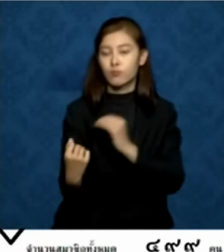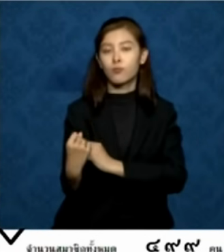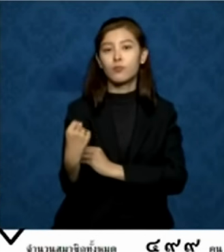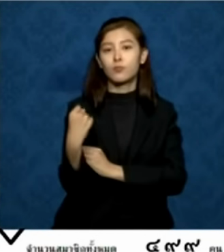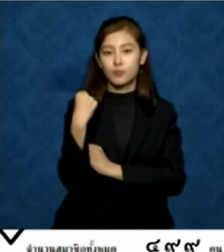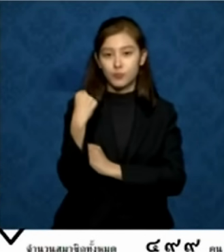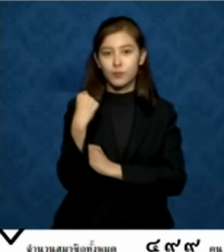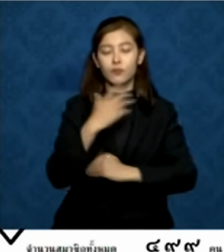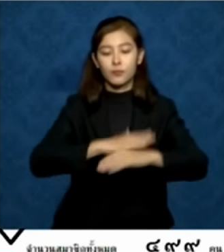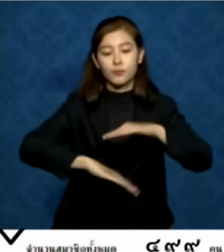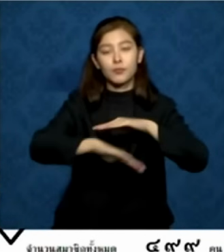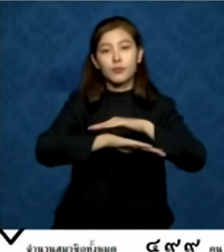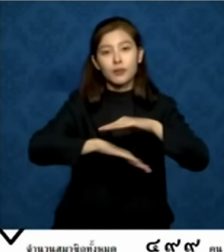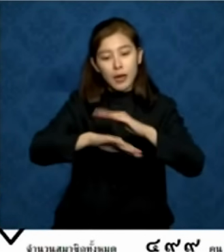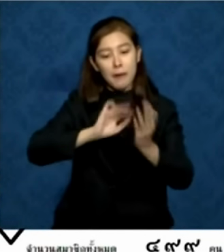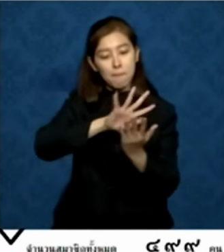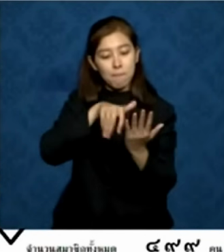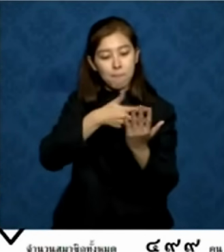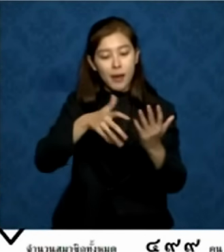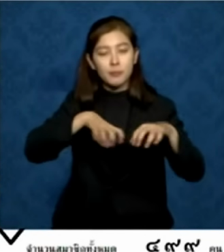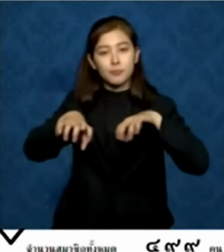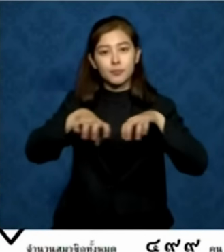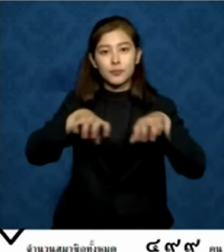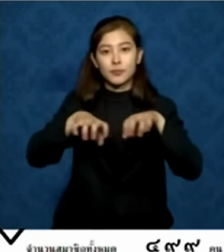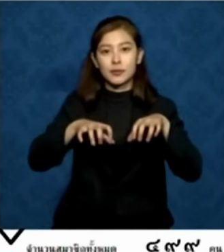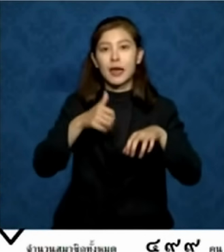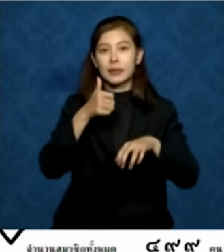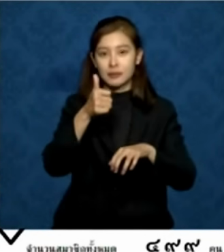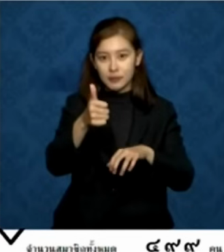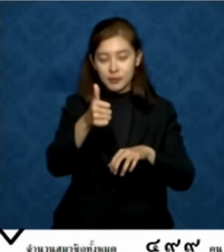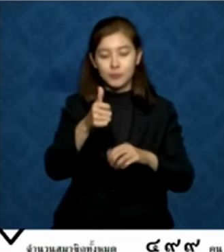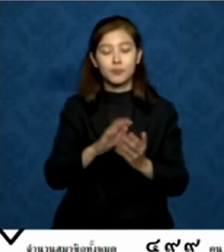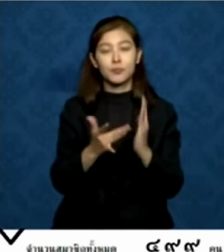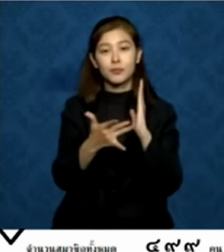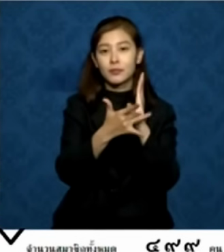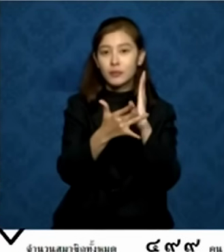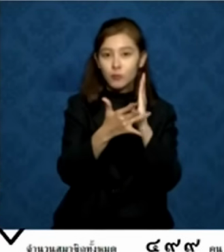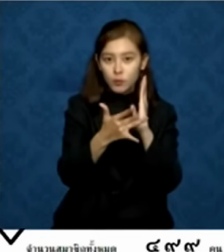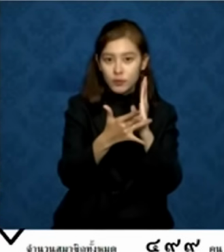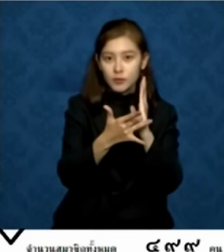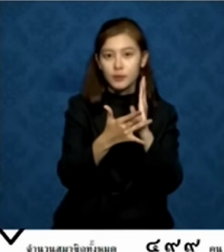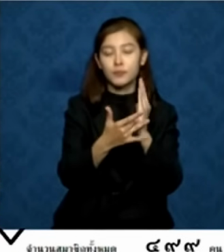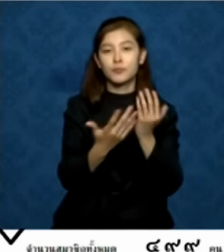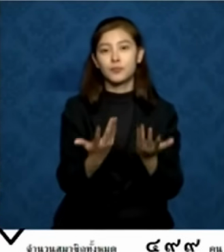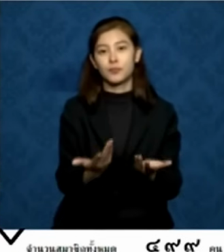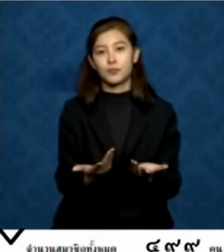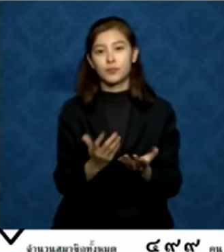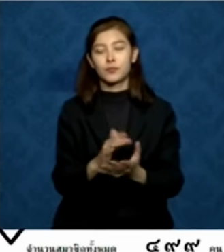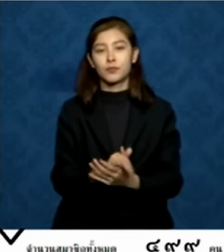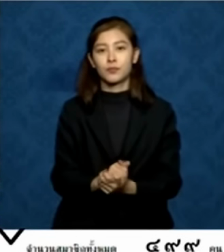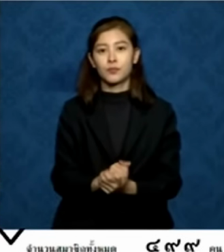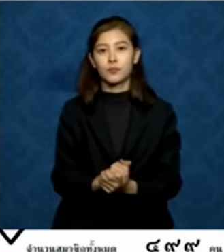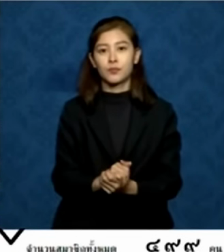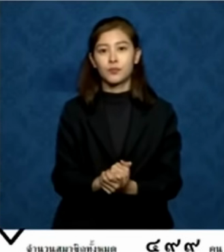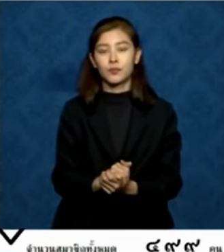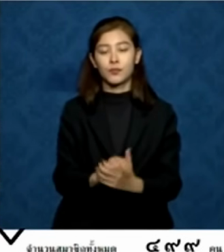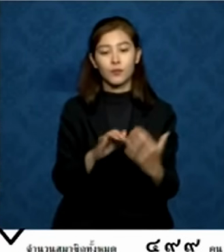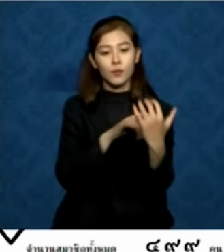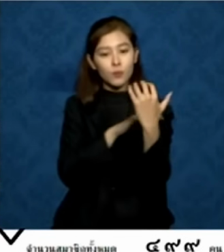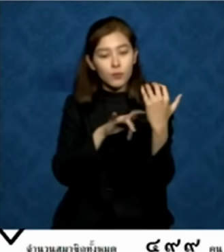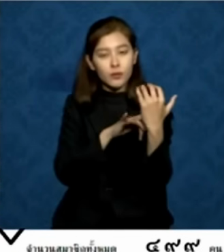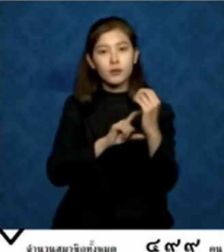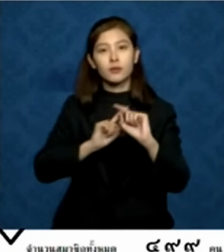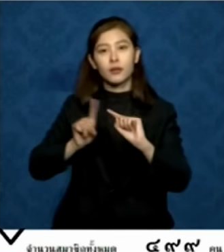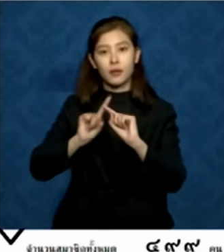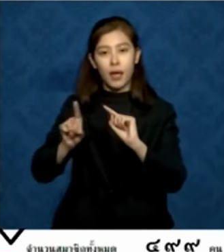านการบริหารจัดการให้ดีขึ้นเช่นการเชื่อมโยงข้อมูลอิเล็กทรอนิกส์National Single Window ซึ่งจะทำให้ขั้น